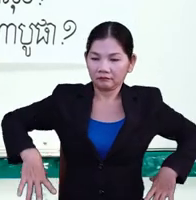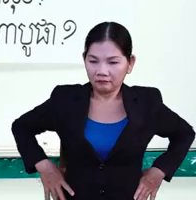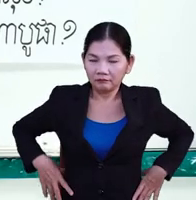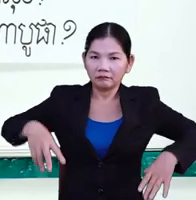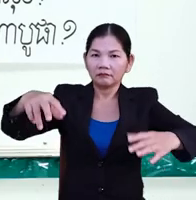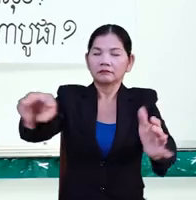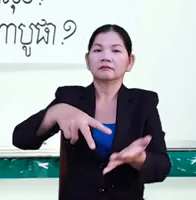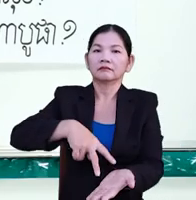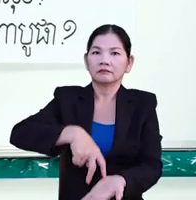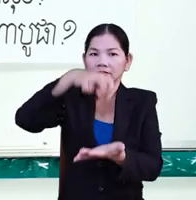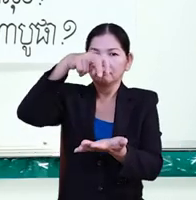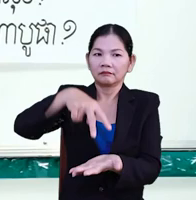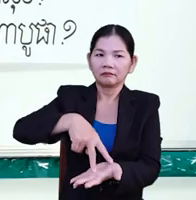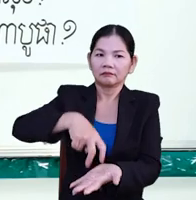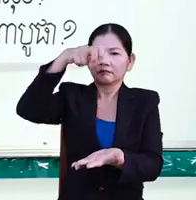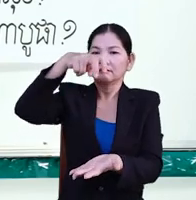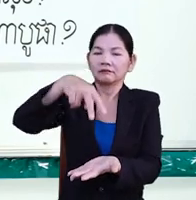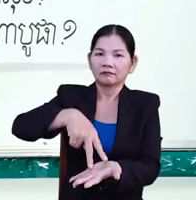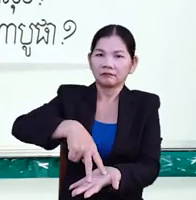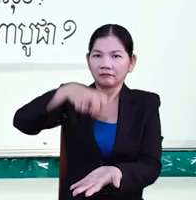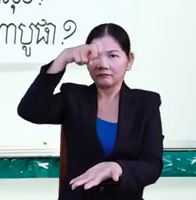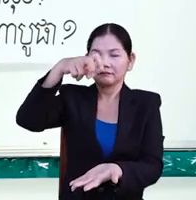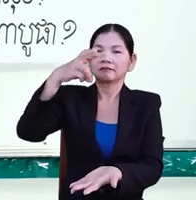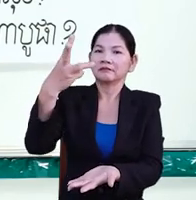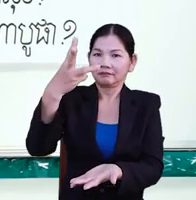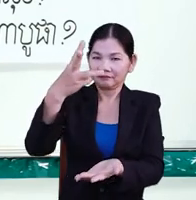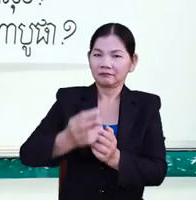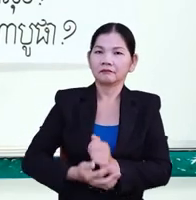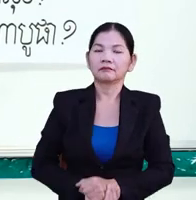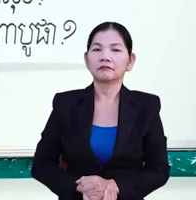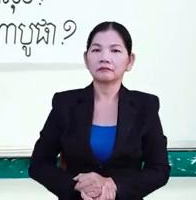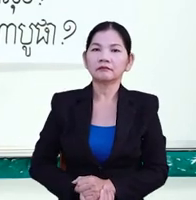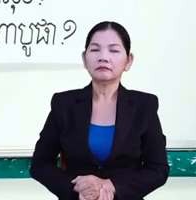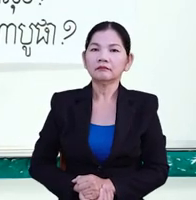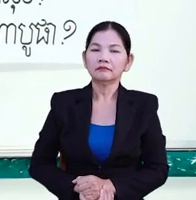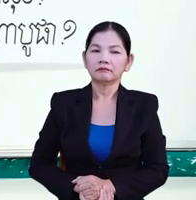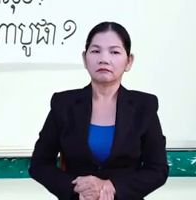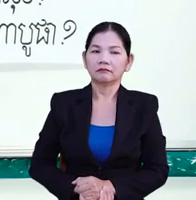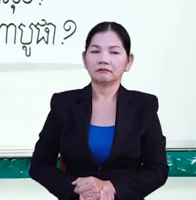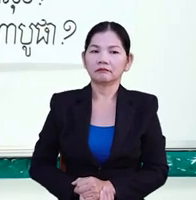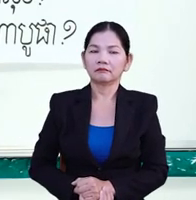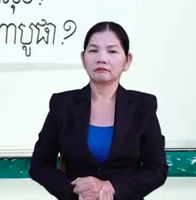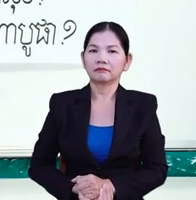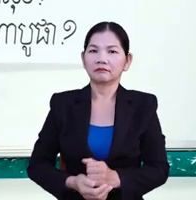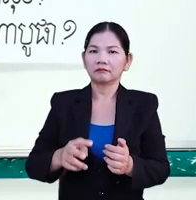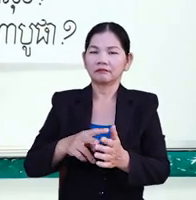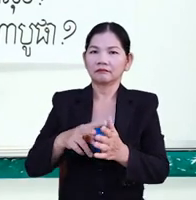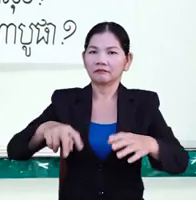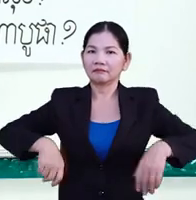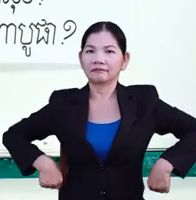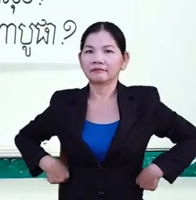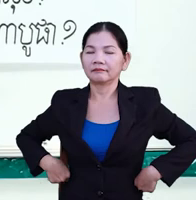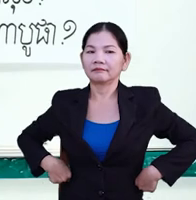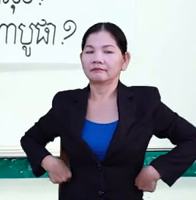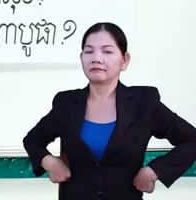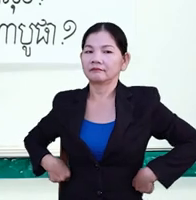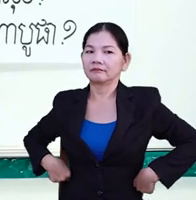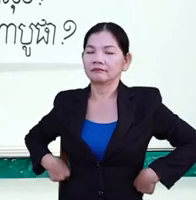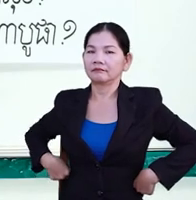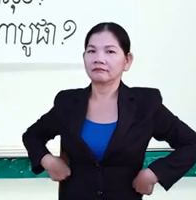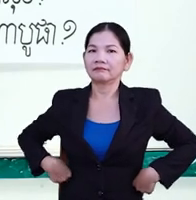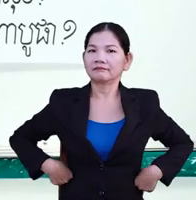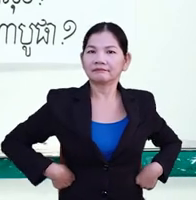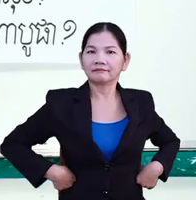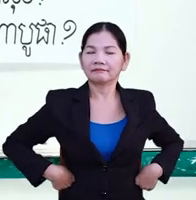ដងចាហ1 2 3ចាតោះឥឡូវនេះកូនកូនកាច់ចង្កេះជាមួយអ្នកគ្រូចាអ